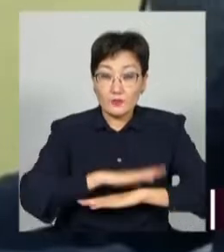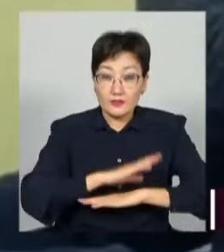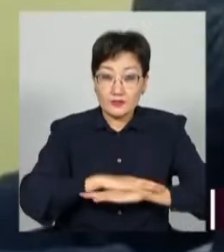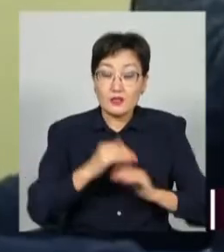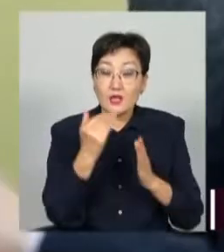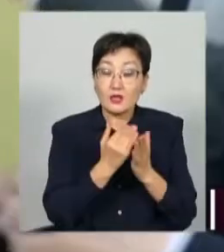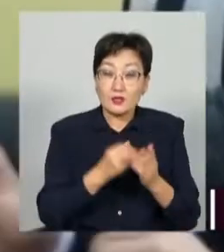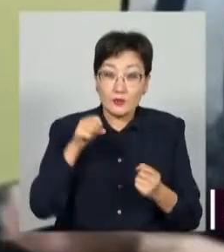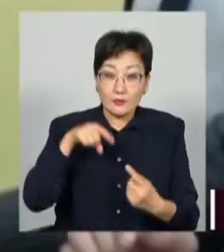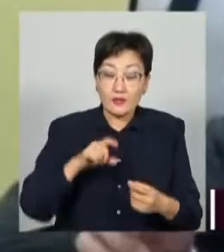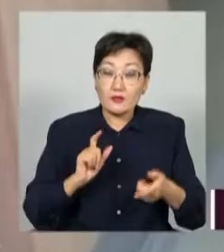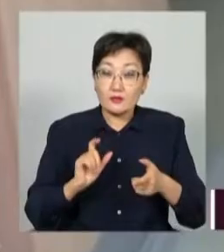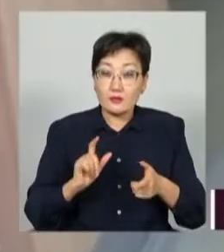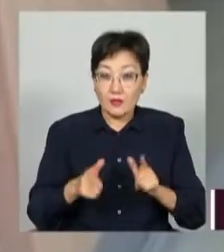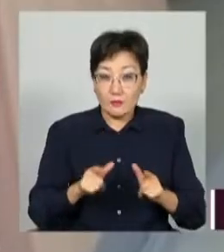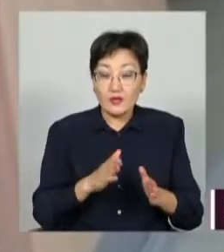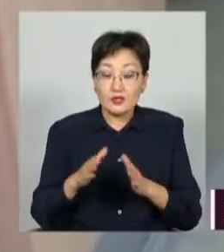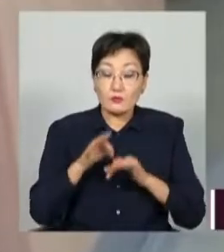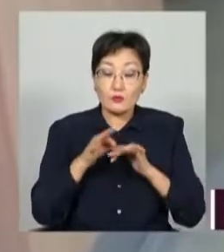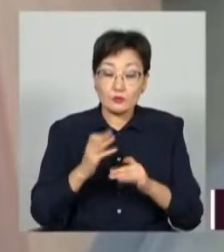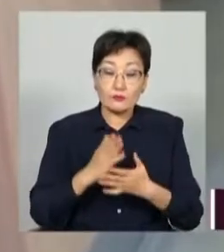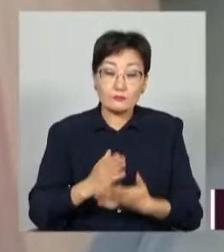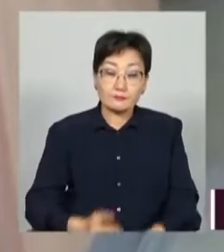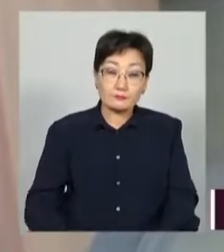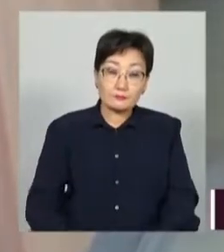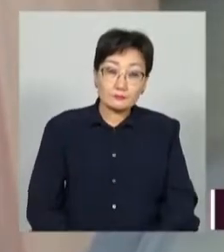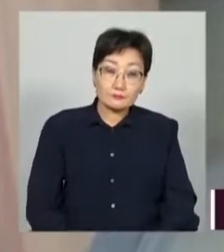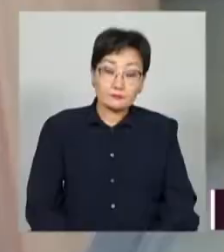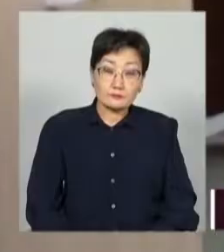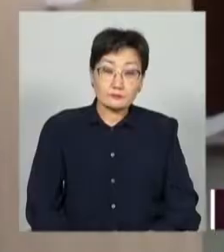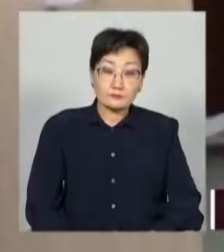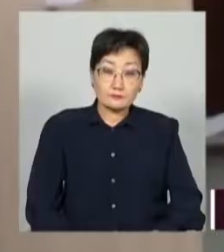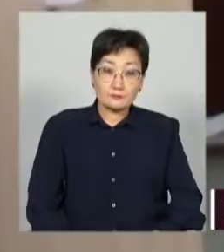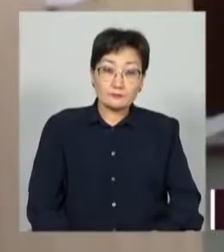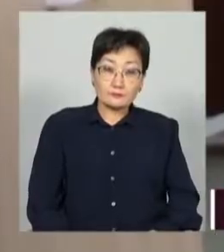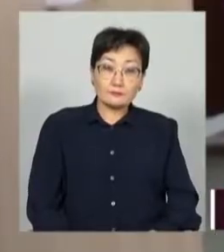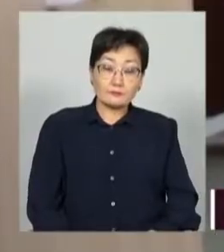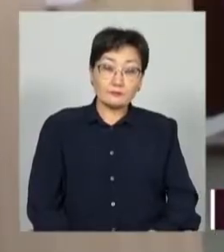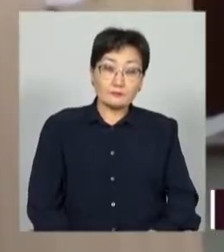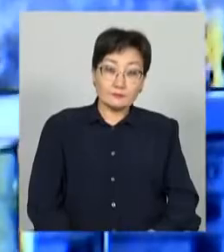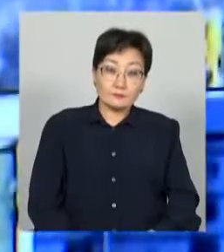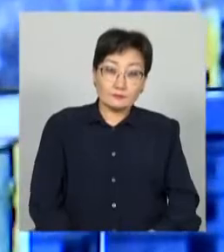кесте бойынша штаттық режимде өтуде. Асылбек Тойбек, Ринат Утеев, Алматы телеарнасы, Нұр-Сұлтан.